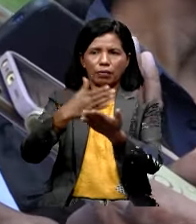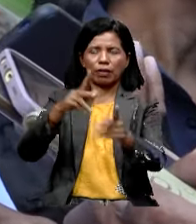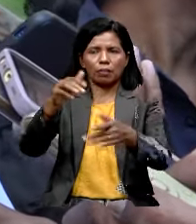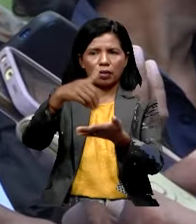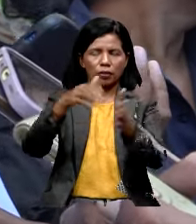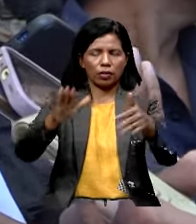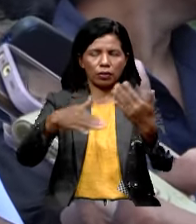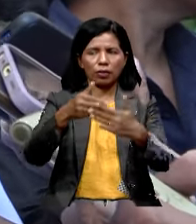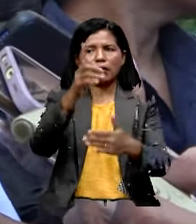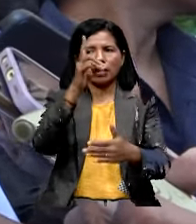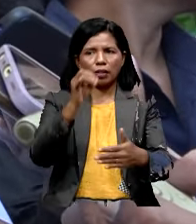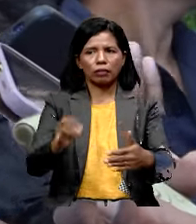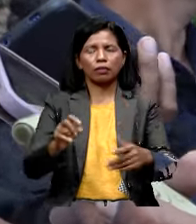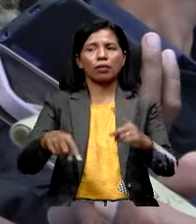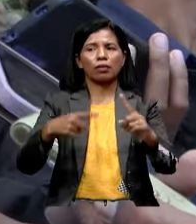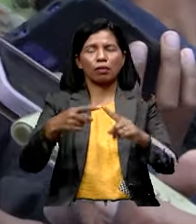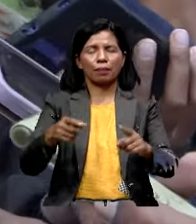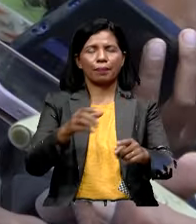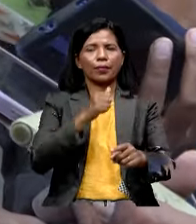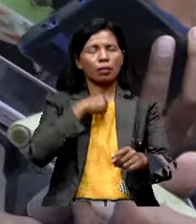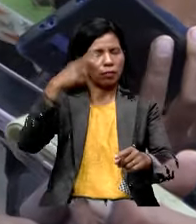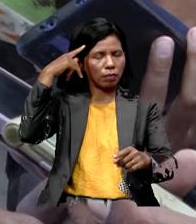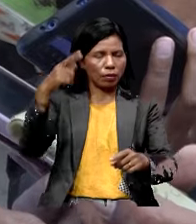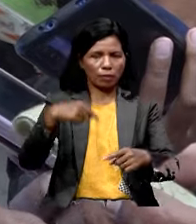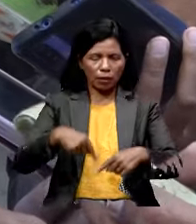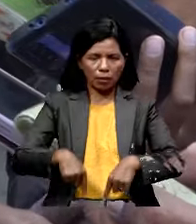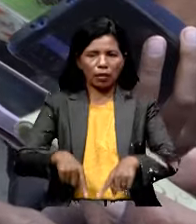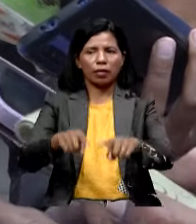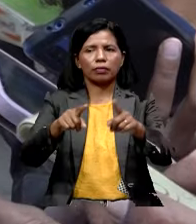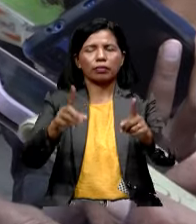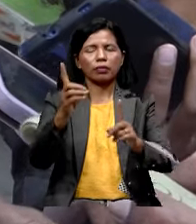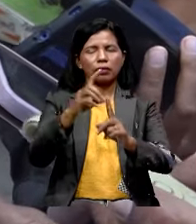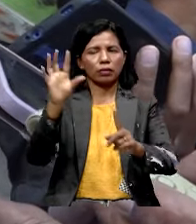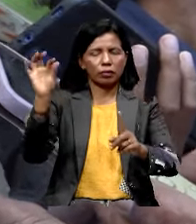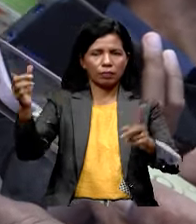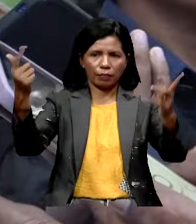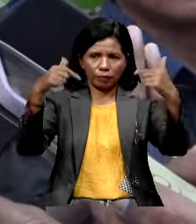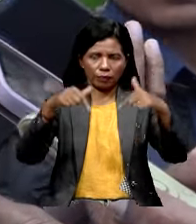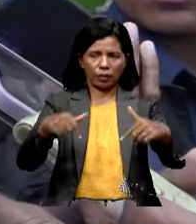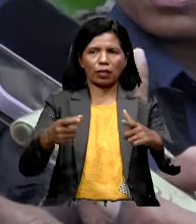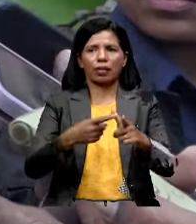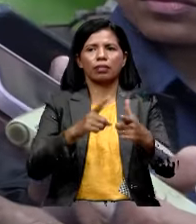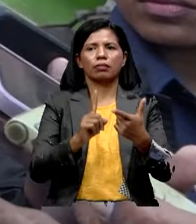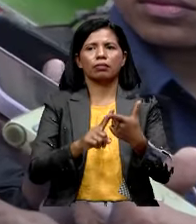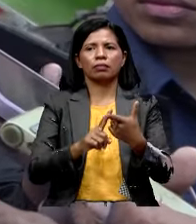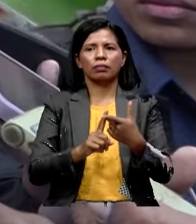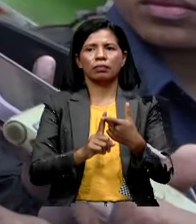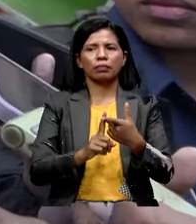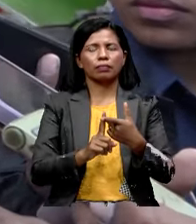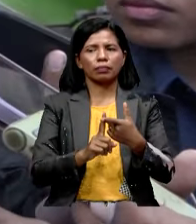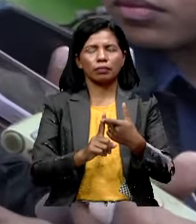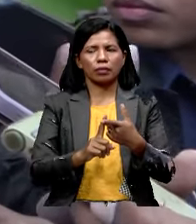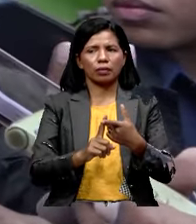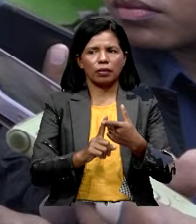si rohot di lilaran atu wahira empat paliu liu ia dia novi wahira ni to dia